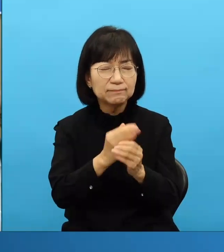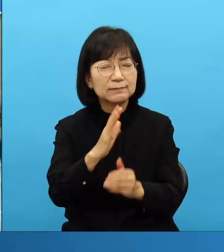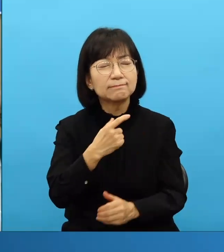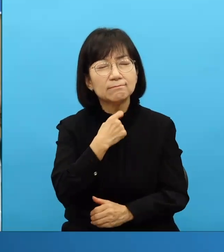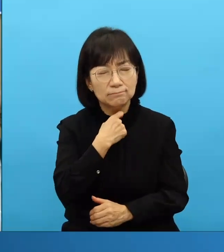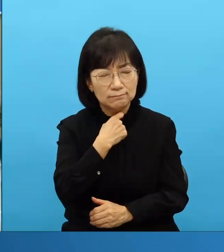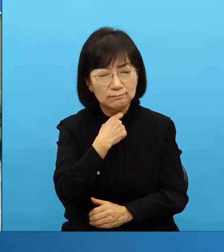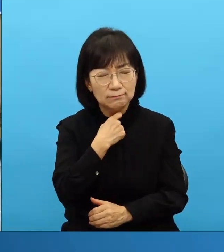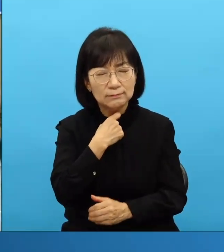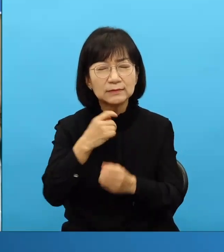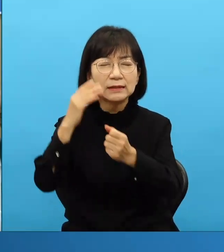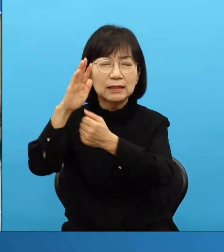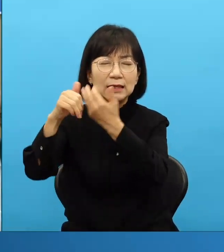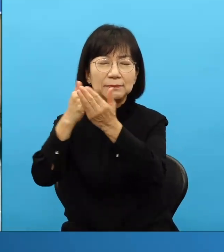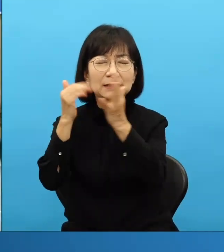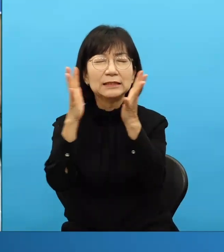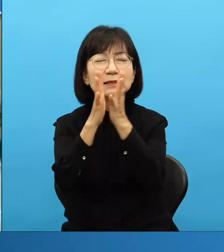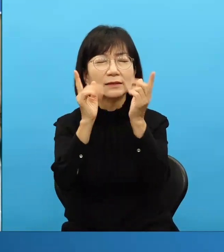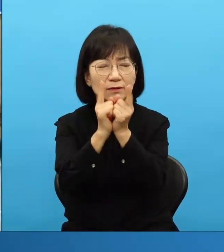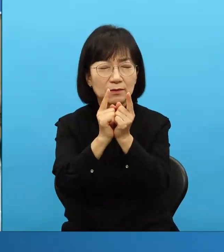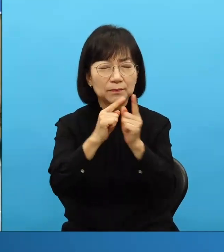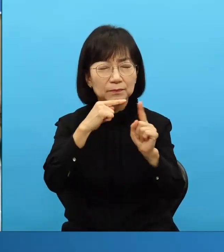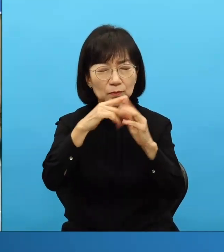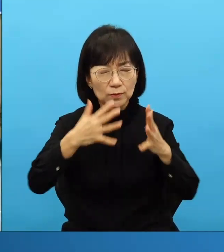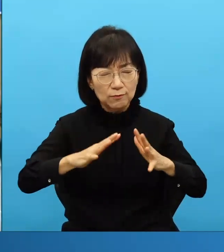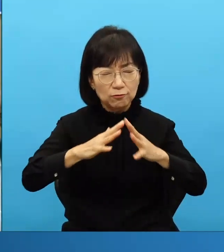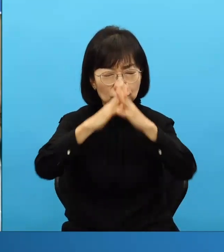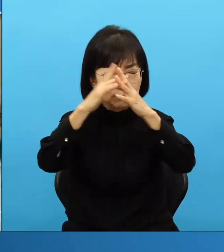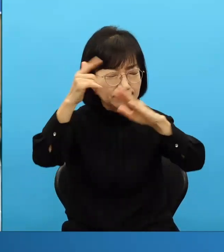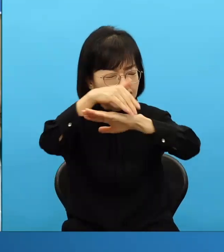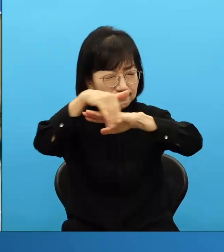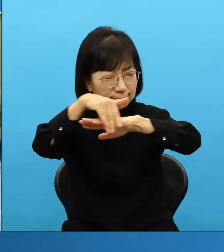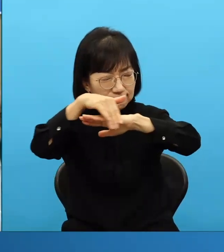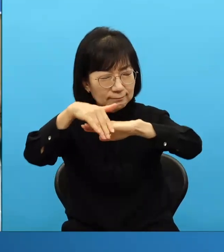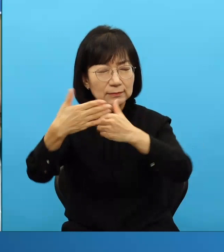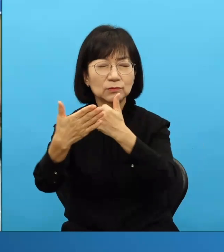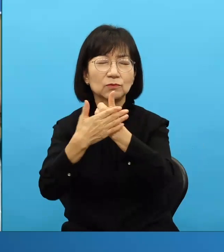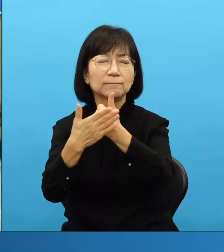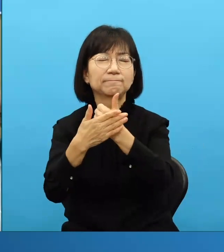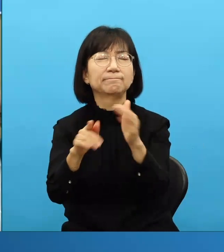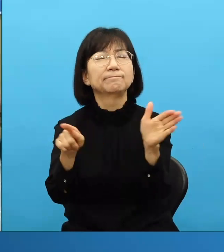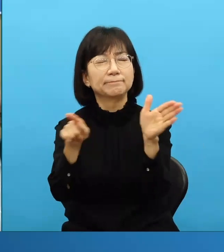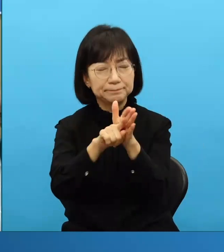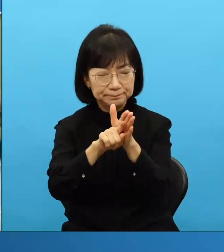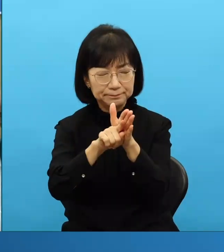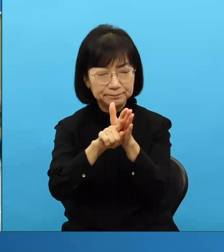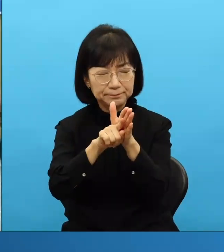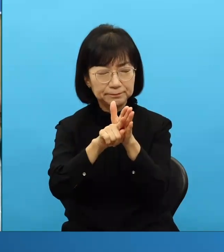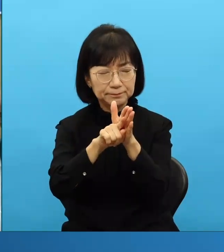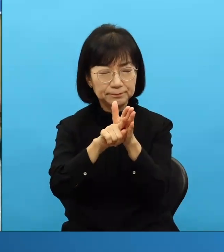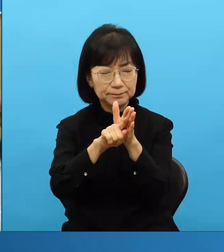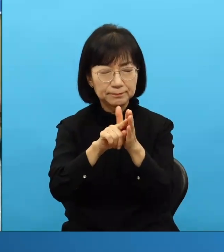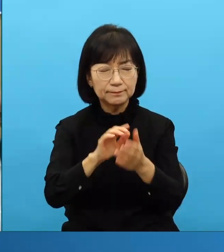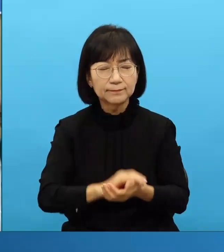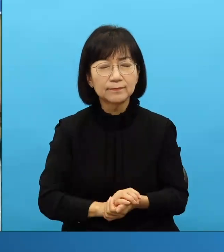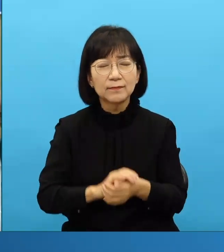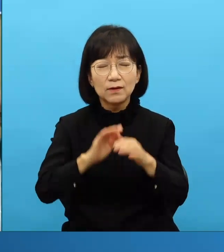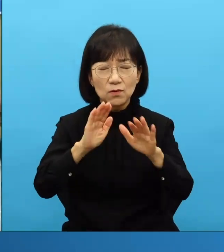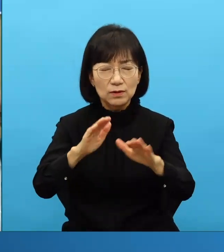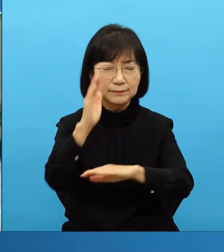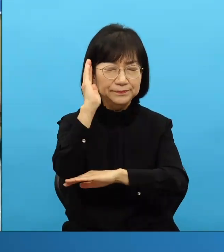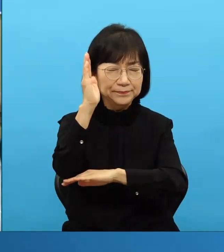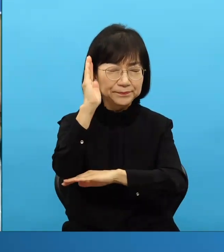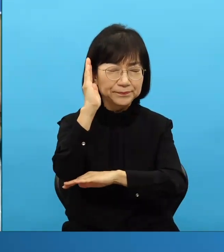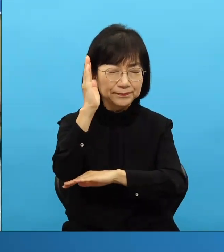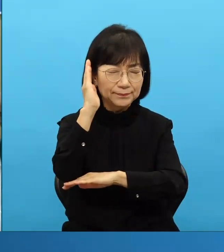we have never been on before, we have faith that you will construct a church equipped with the 3 feasts and the 3 courtyards yourself. 말씀을 받는